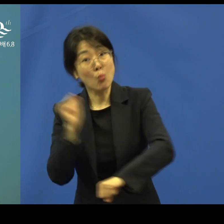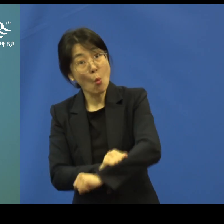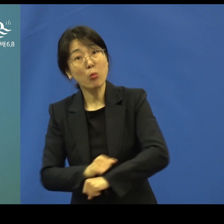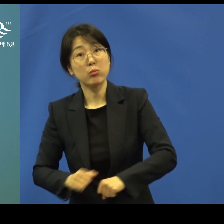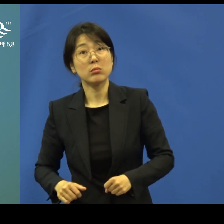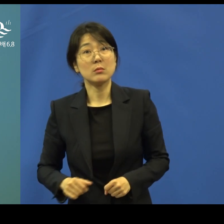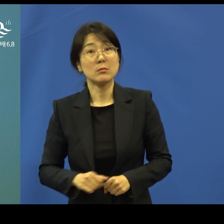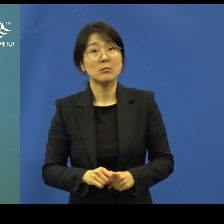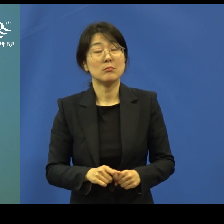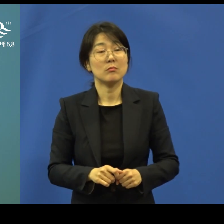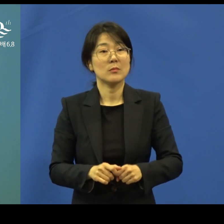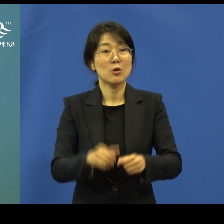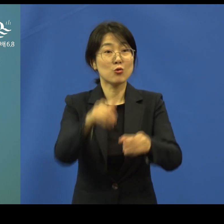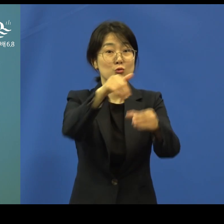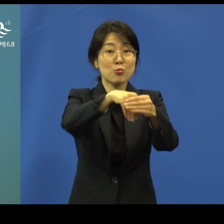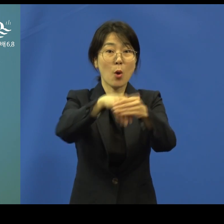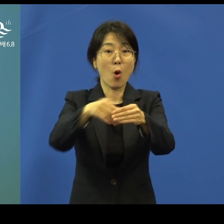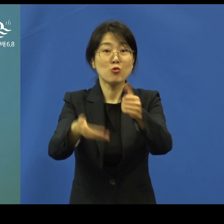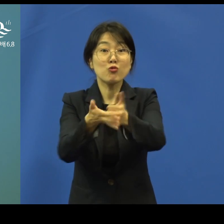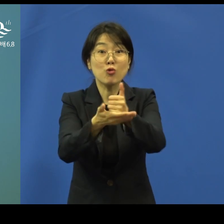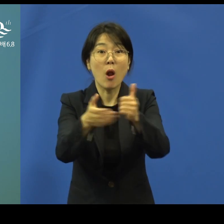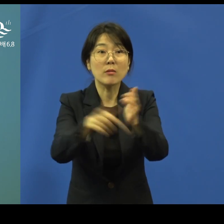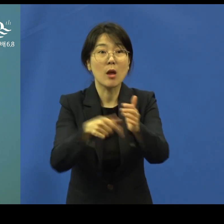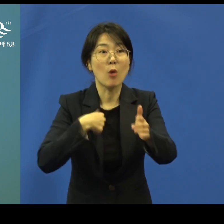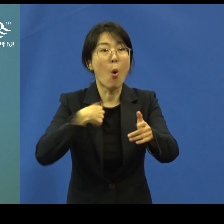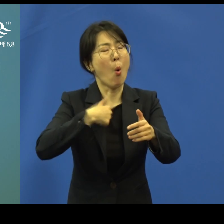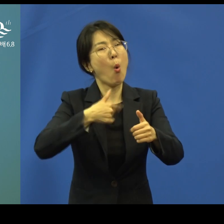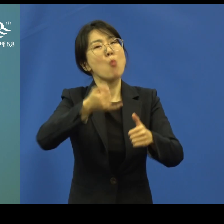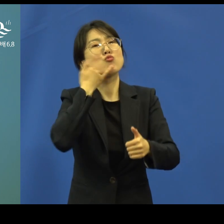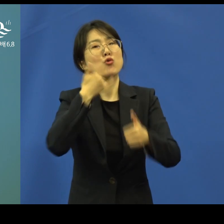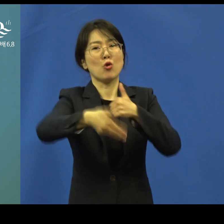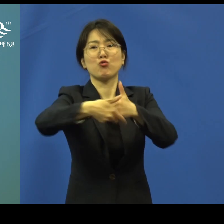투표하면 당장 중직자에 뽑힐 만한 그런 사람일 수도 있어요.